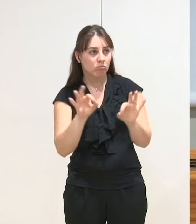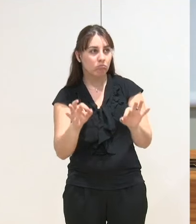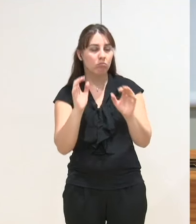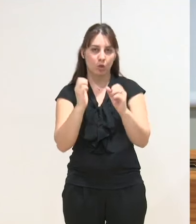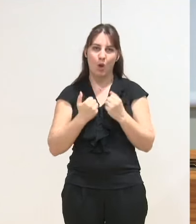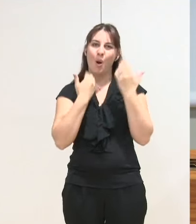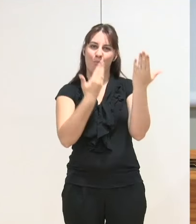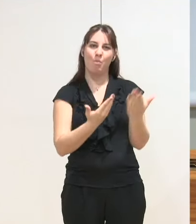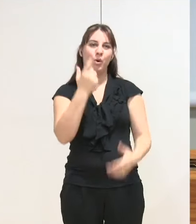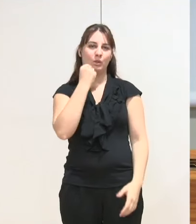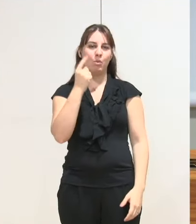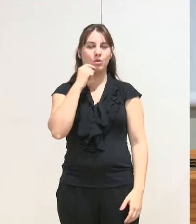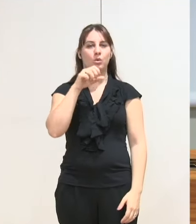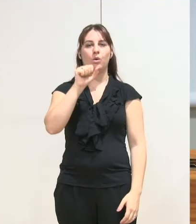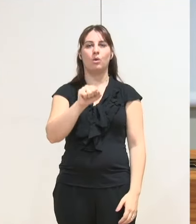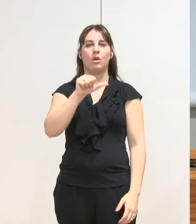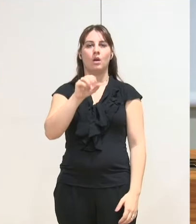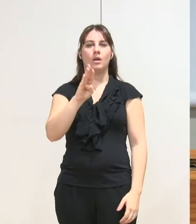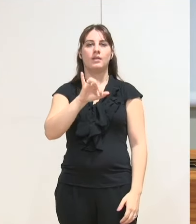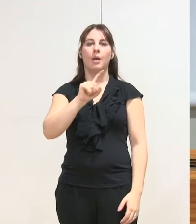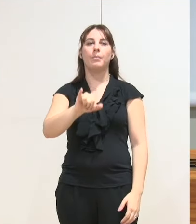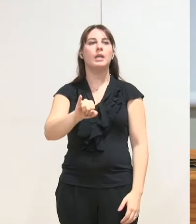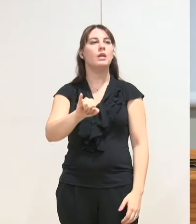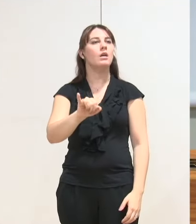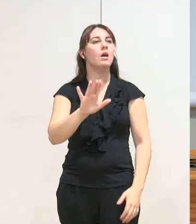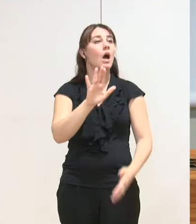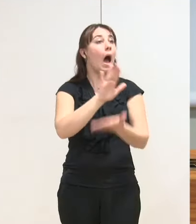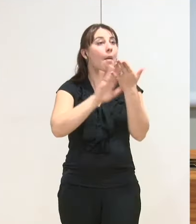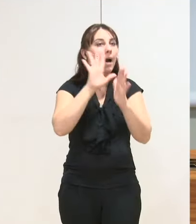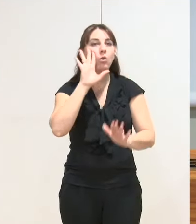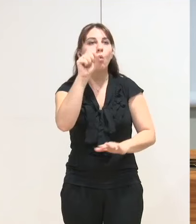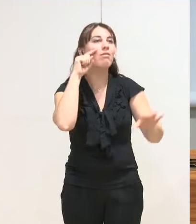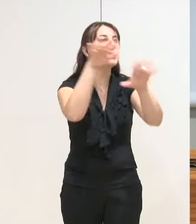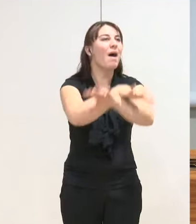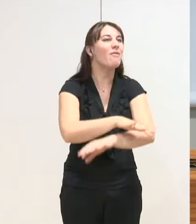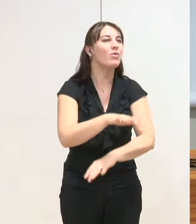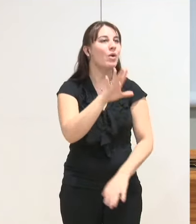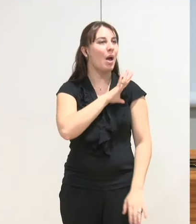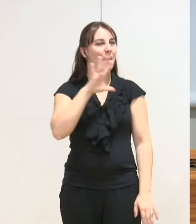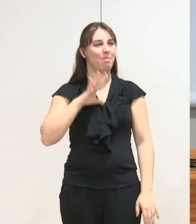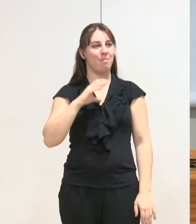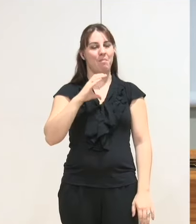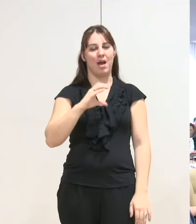redonner la parole à Hakim Sabri ah pardon je ne vous avais pas vu madame